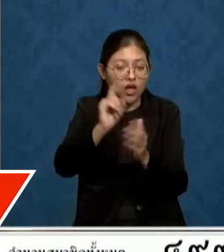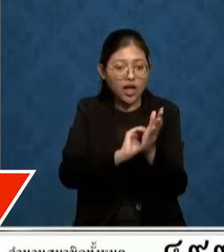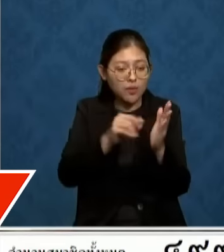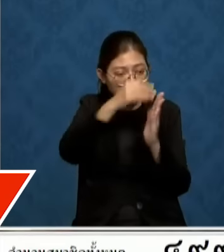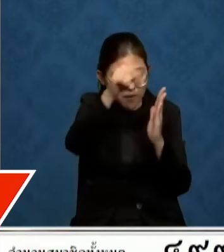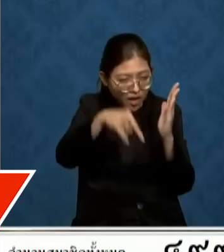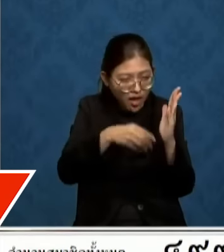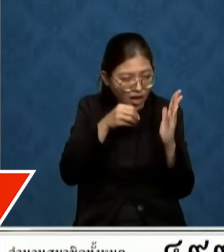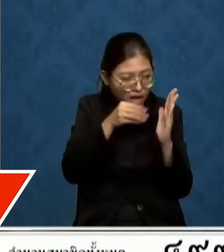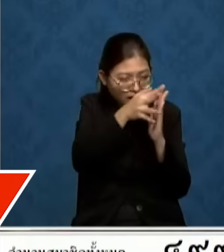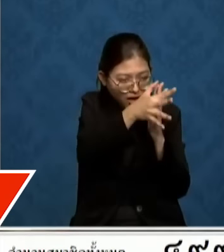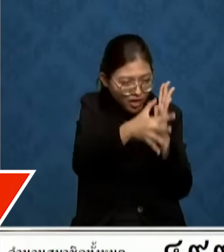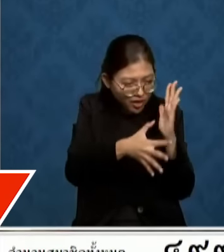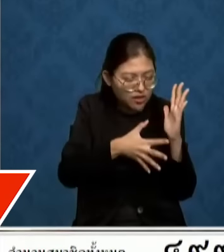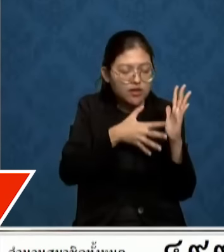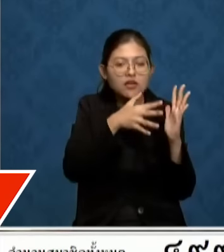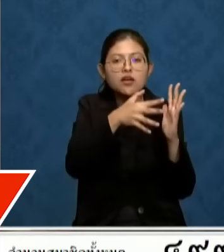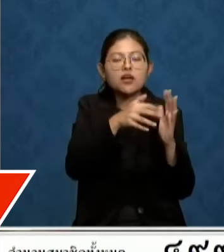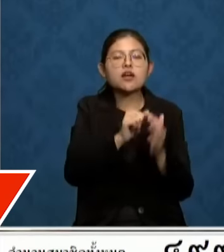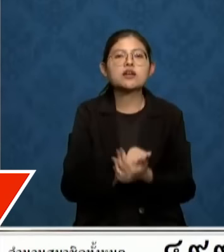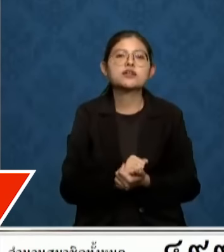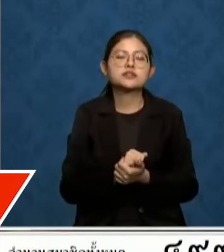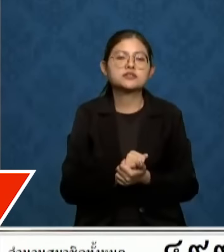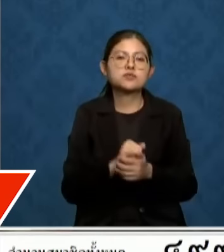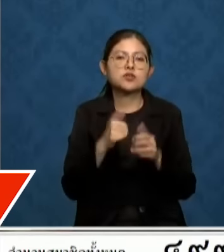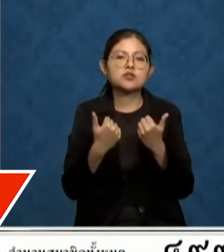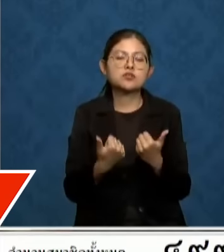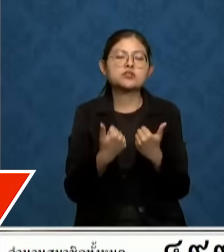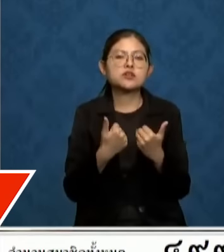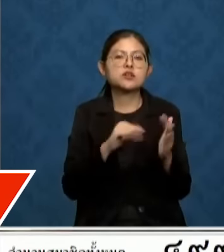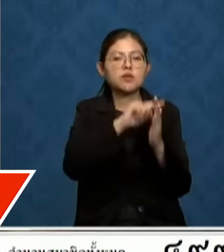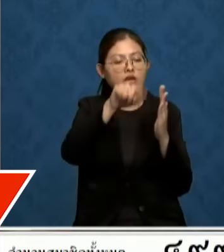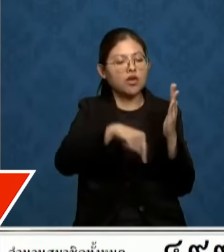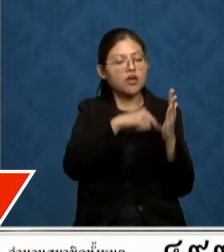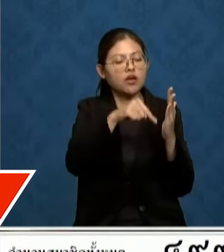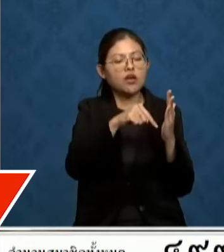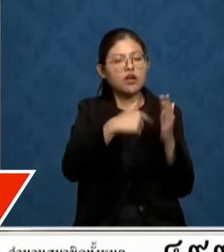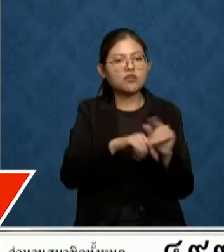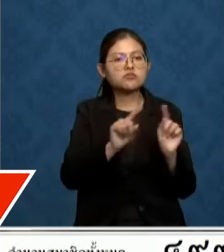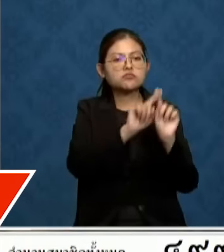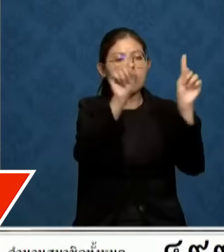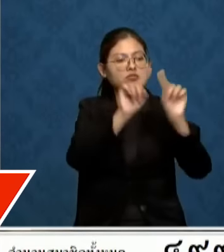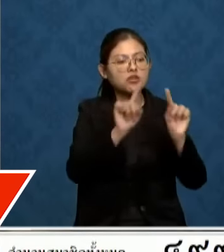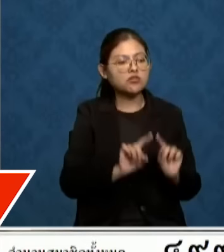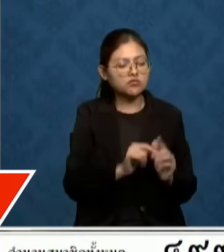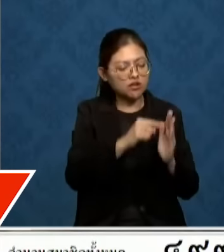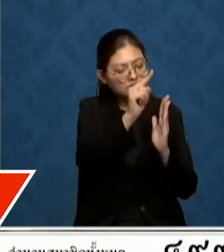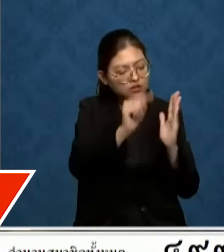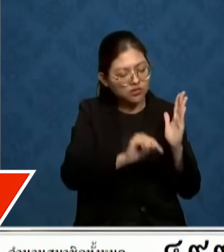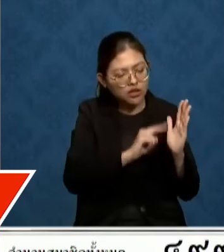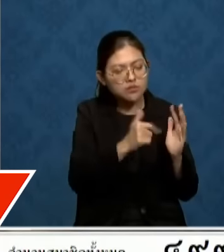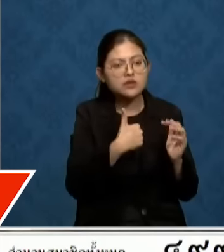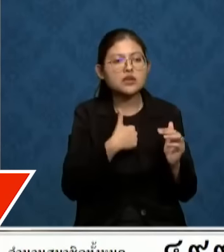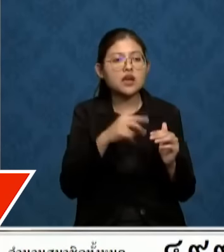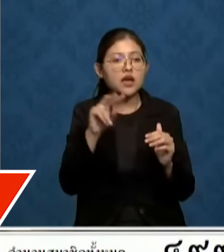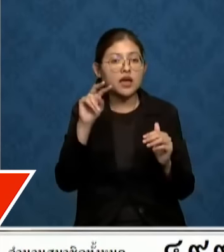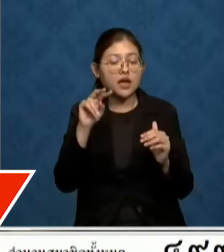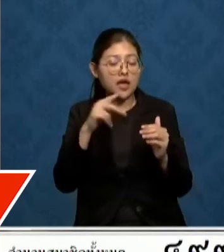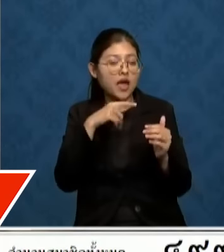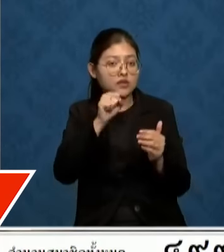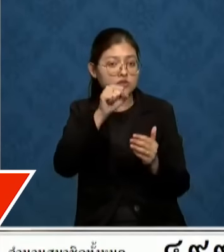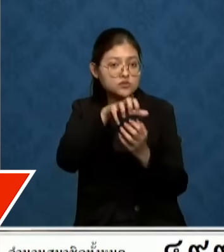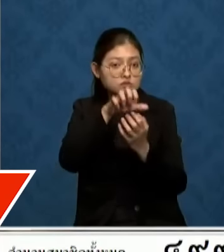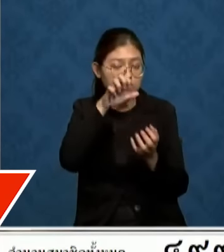ครับเพราะสถานอ่าเพราะแต่ละพื้นที่นะครับสภาพพื้นที่ไม่เหมือนกันนะครับเขตผมเนี่ย 3น้ำนะ